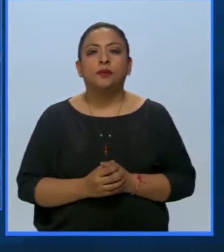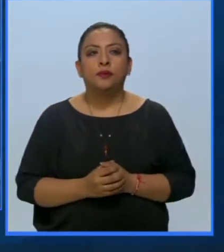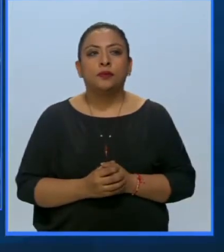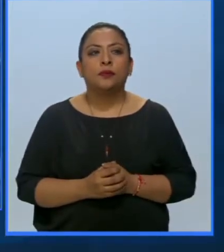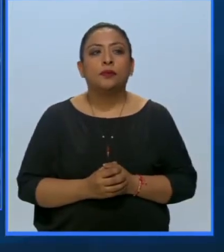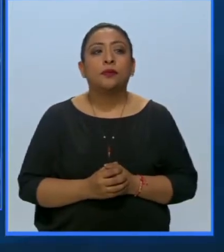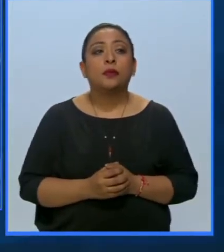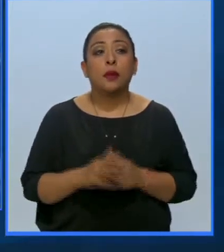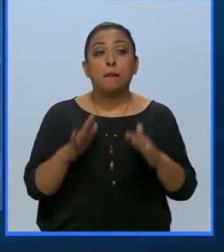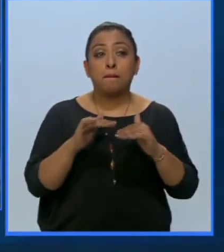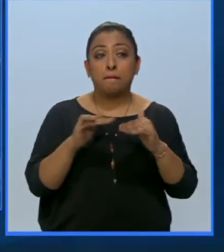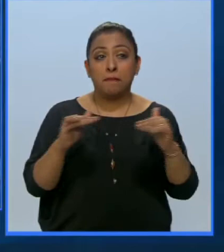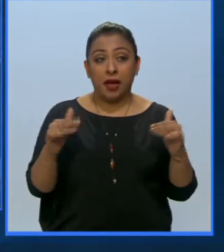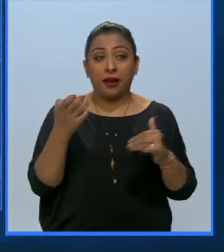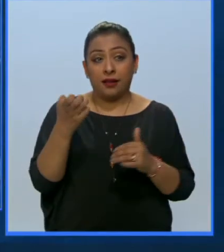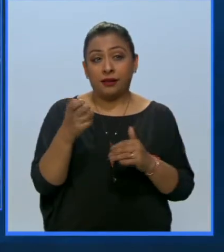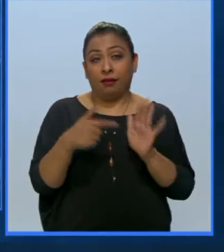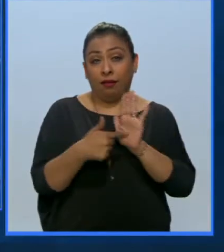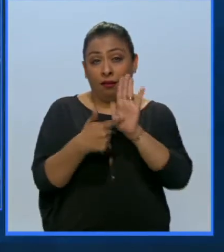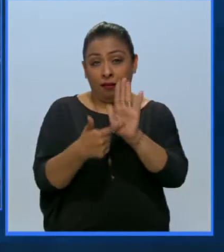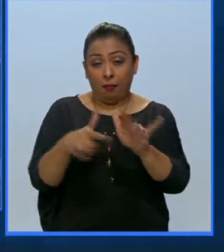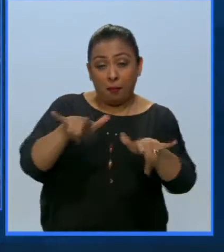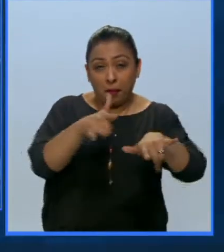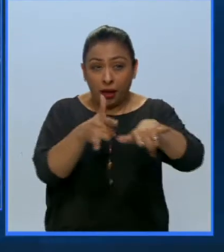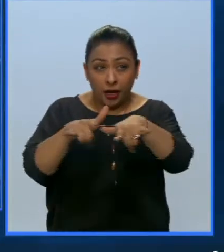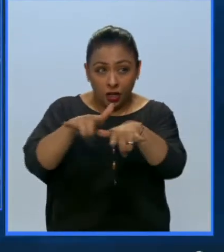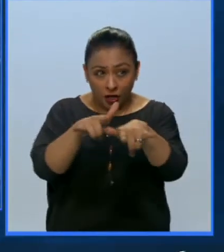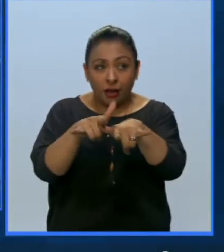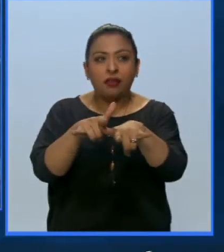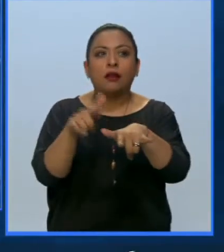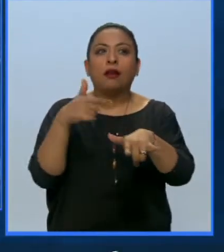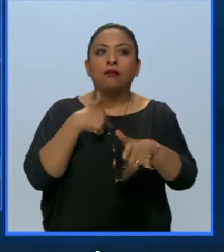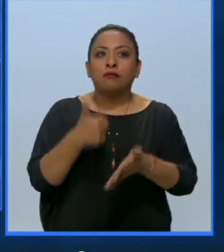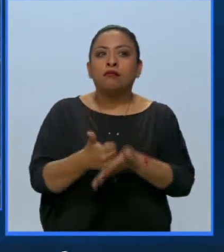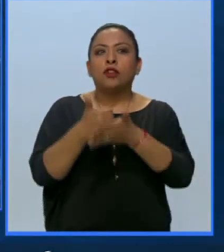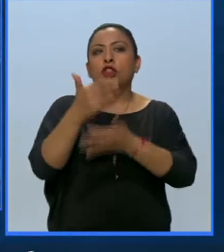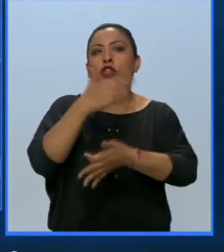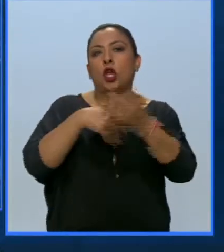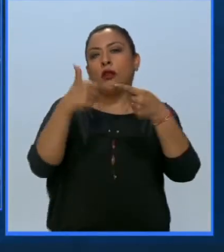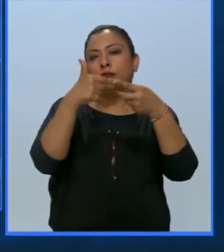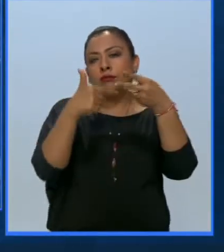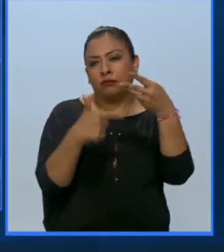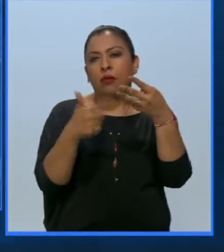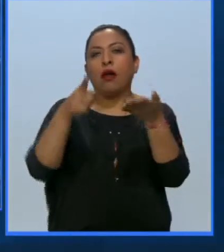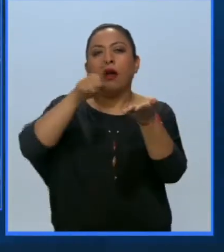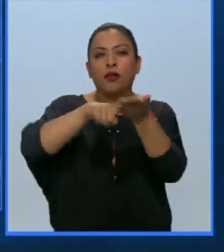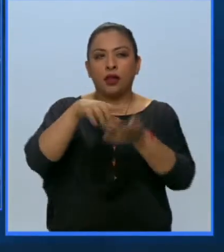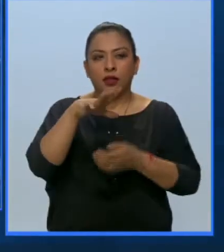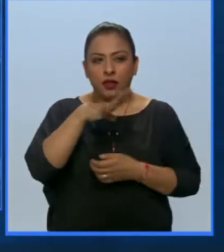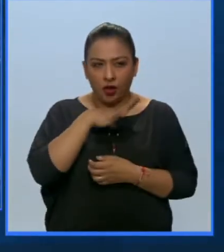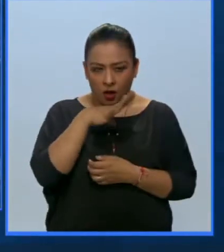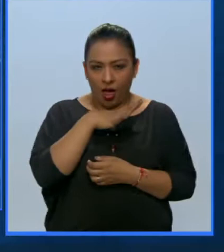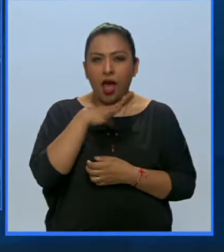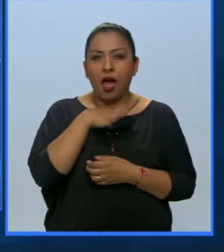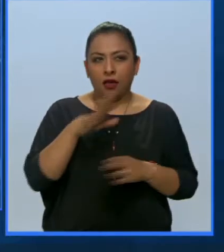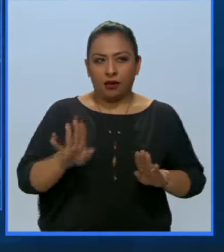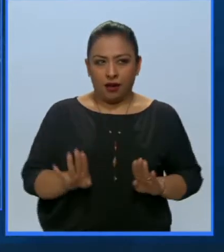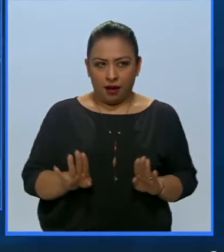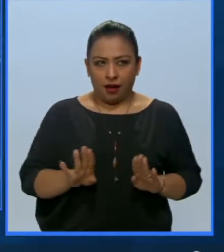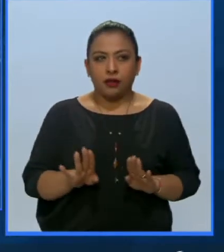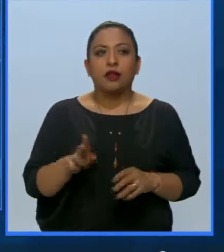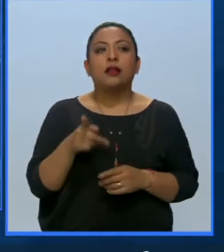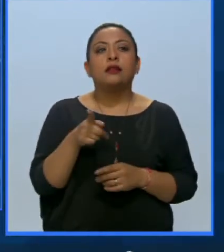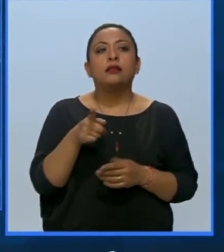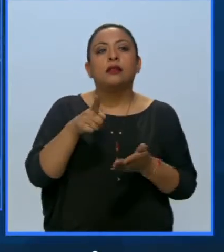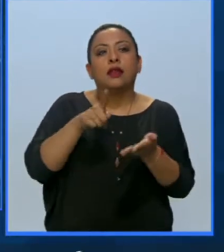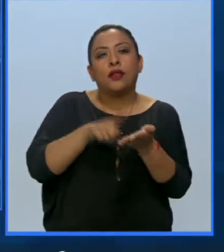La mère de notre spectacle est une marionnette, mais aussi tous les éléments qu'on retrouve dans